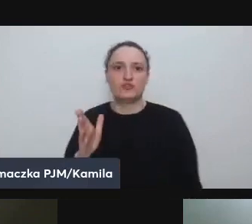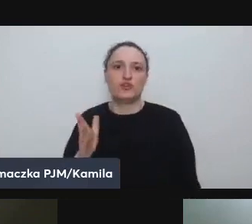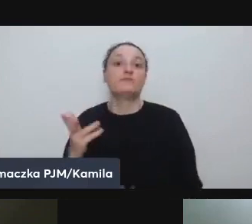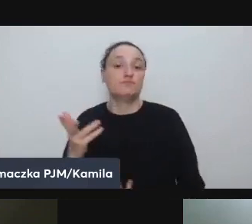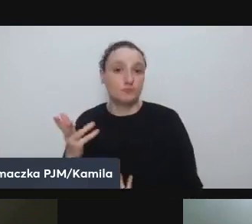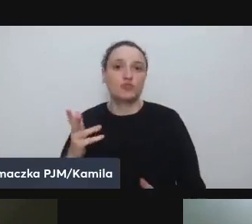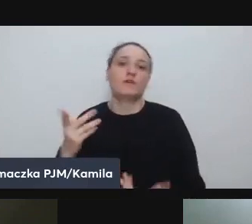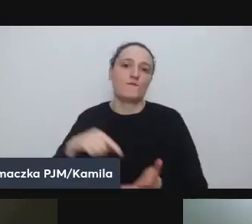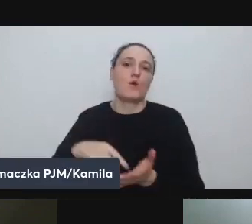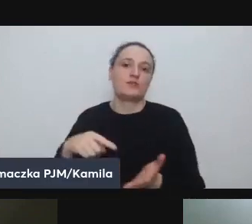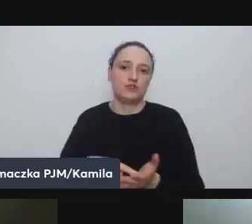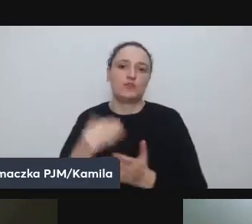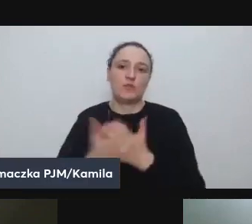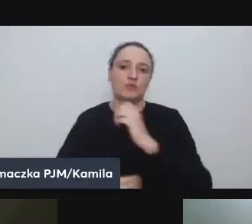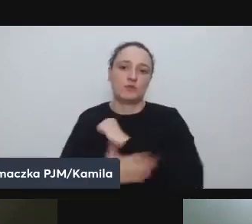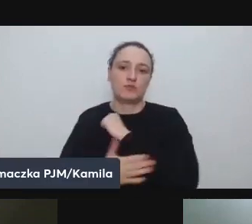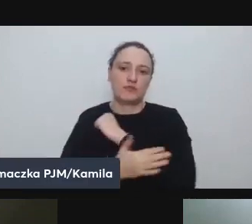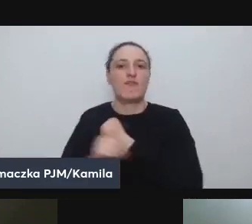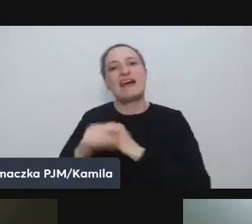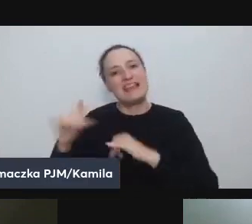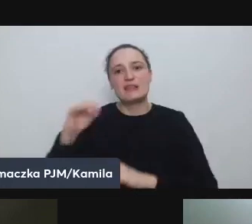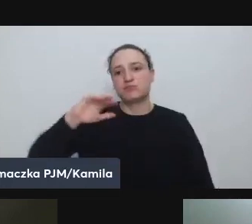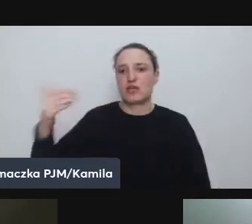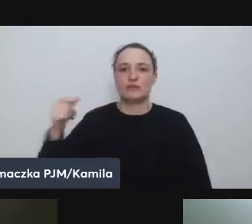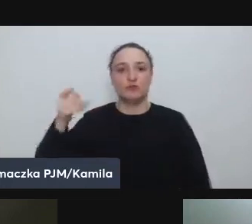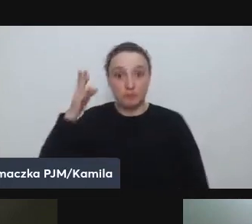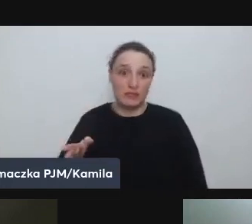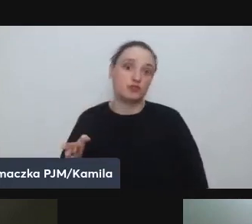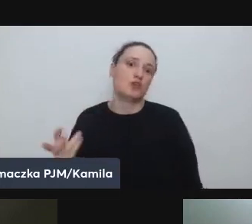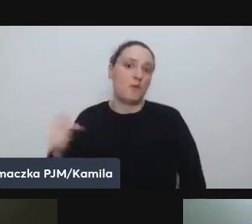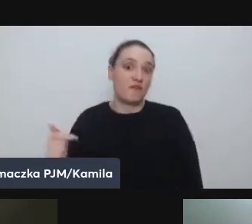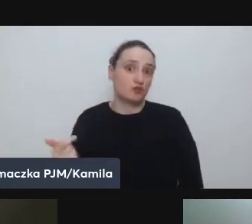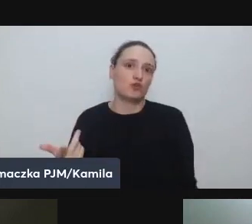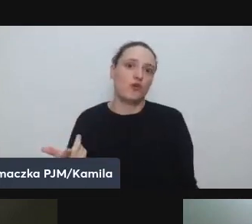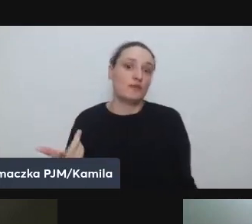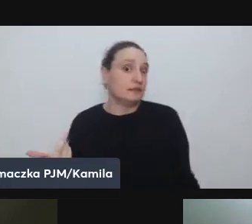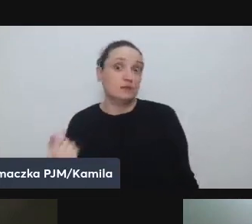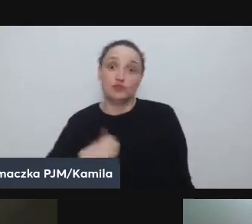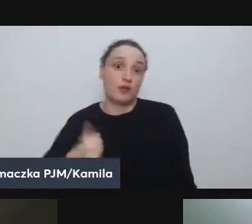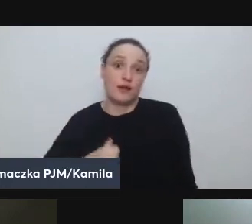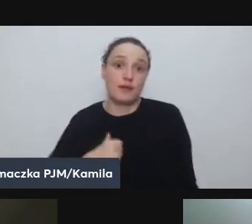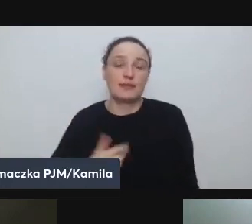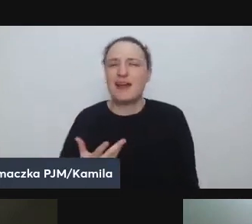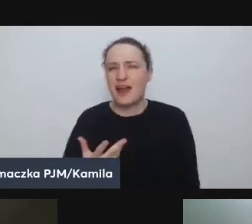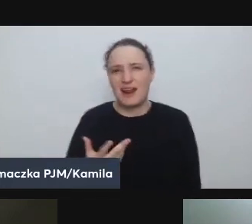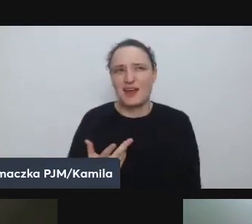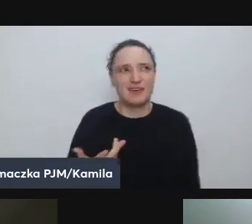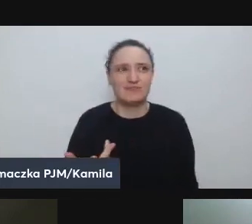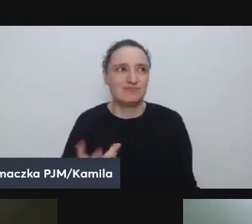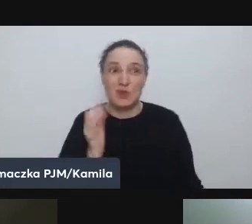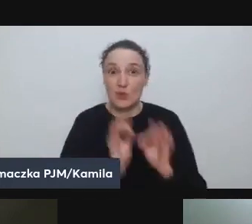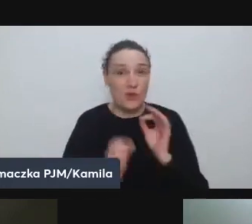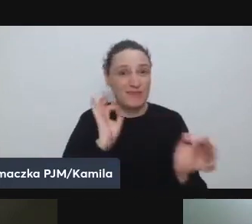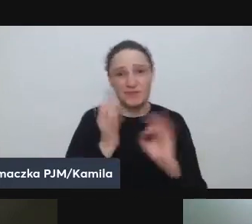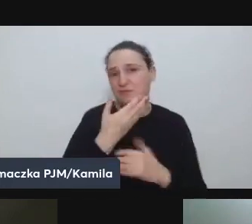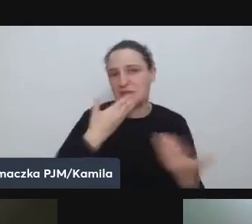na stałe w podstawę programową jako przedmiot obowiązkowy. No, na to czekamy, ale tych zapowiedzi ani żadnych konkretów jeszcze nie ma i tak